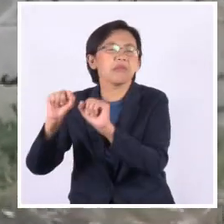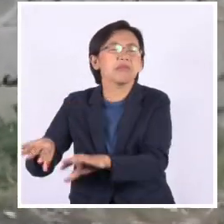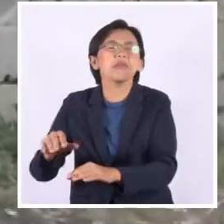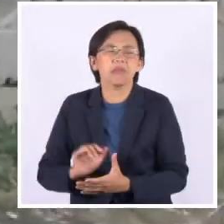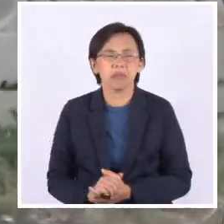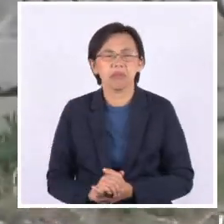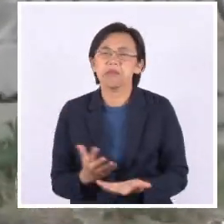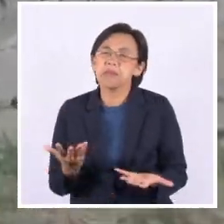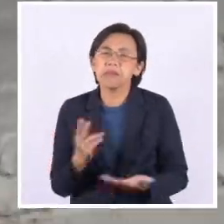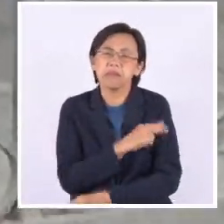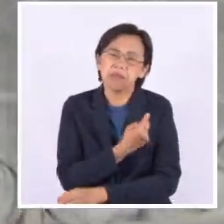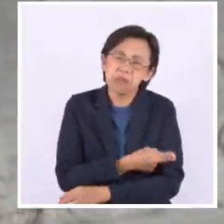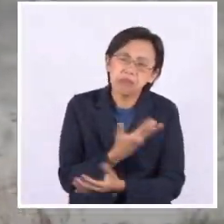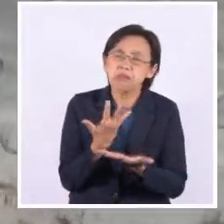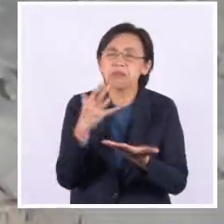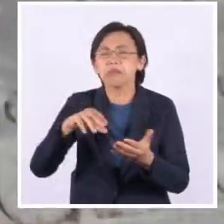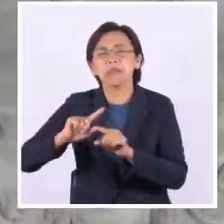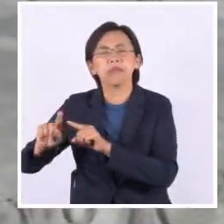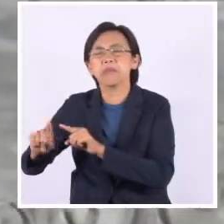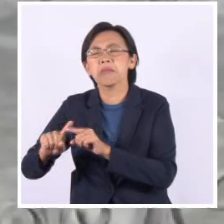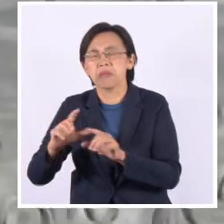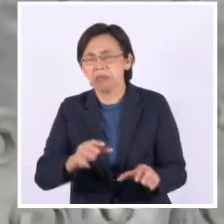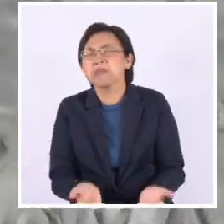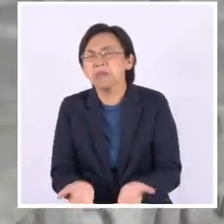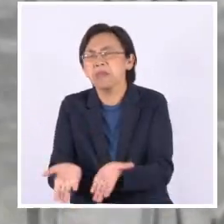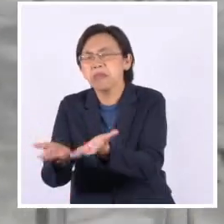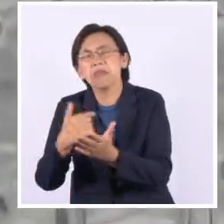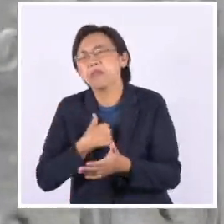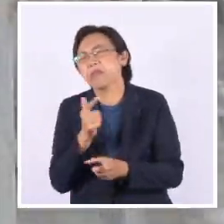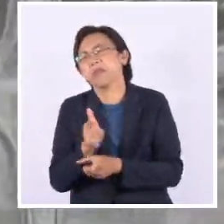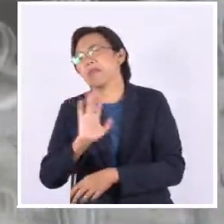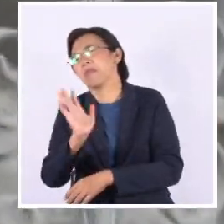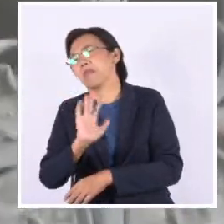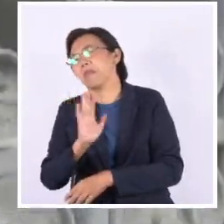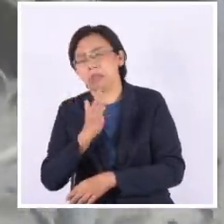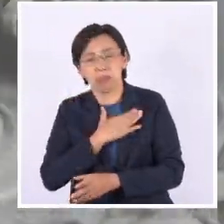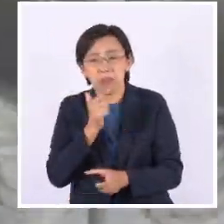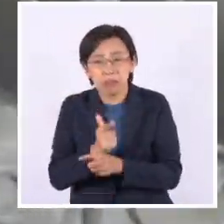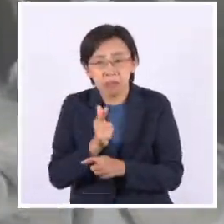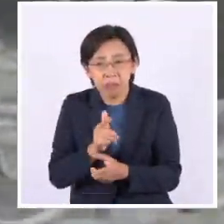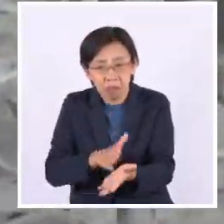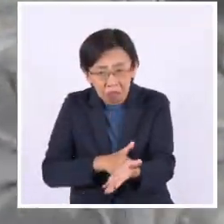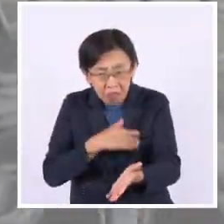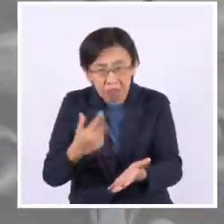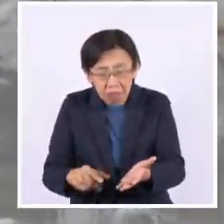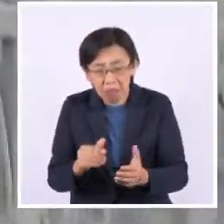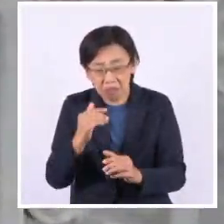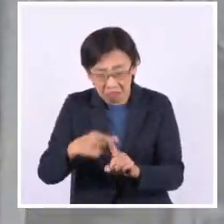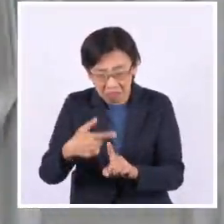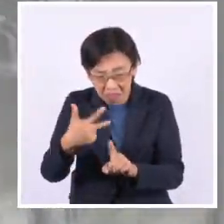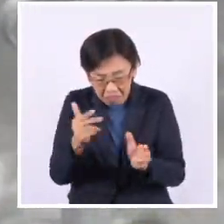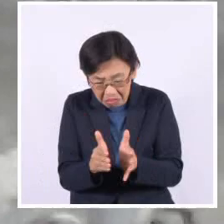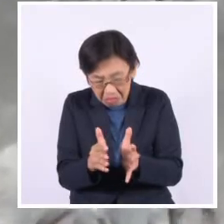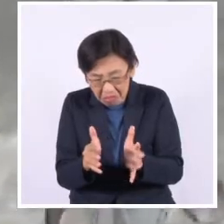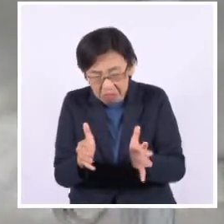ทางสาธารณสุขก็ได้หรือเอาไปไหนก็ได้ตอนนี้ไม่เลี้ยงแล้วเลี้ยงไม่ไหวแล้วขนาดผมเป็นเจ้าของเลี้ยงกันมาตั้งแต่แบเบาะมันยังแว้งกัดได้